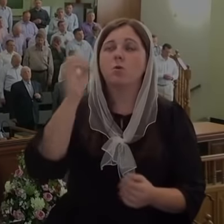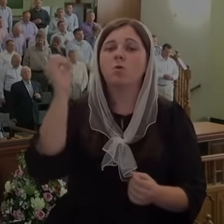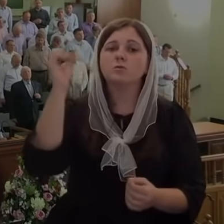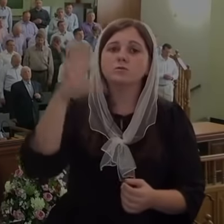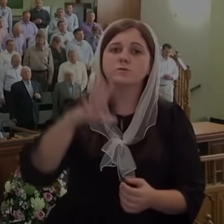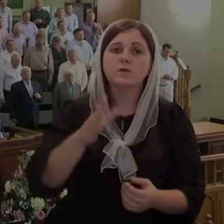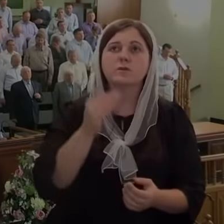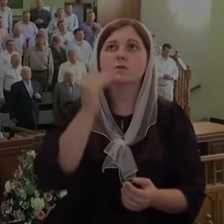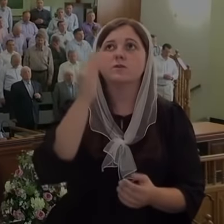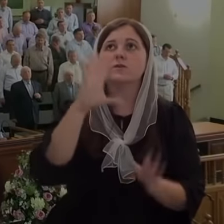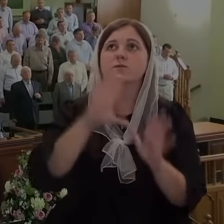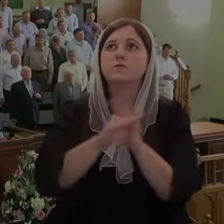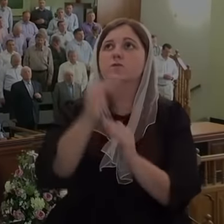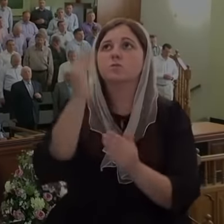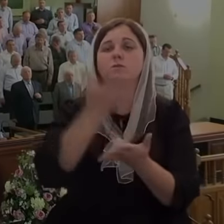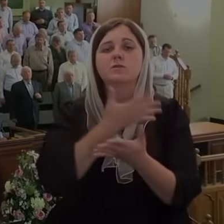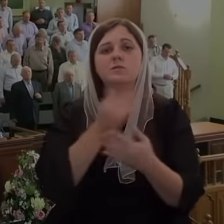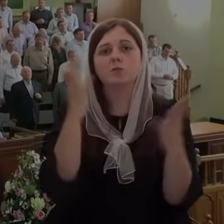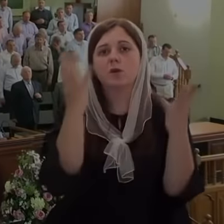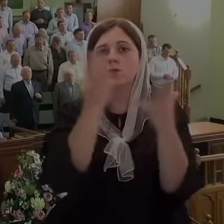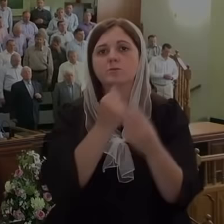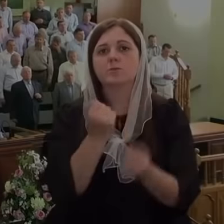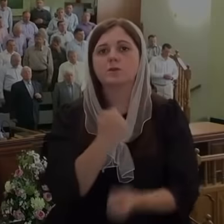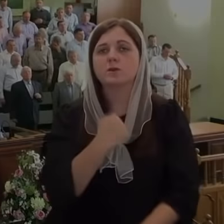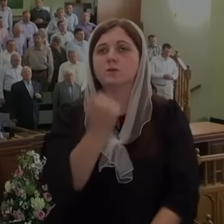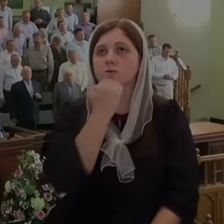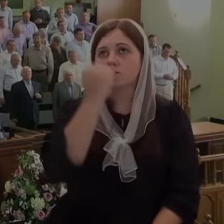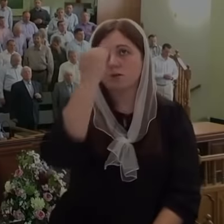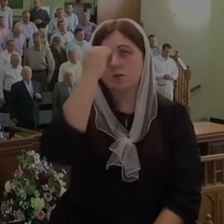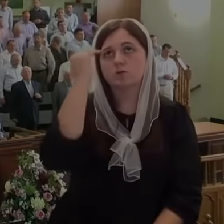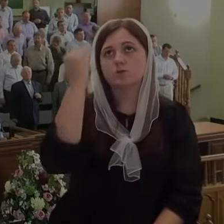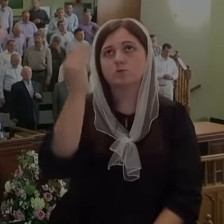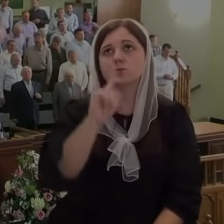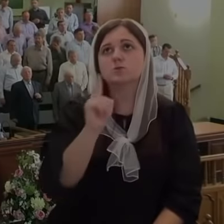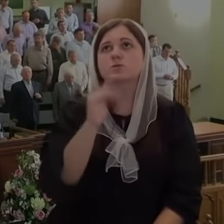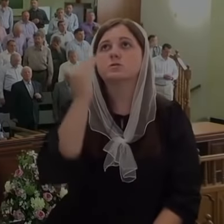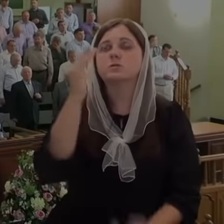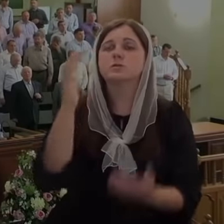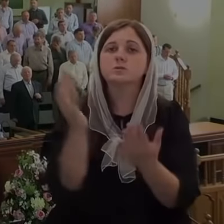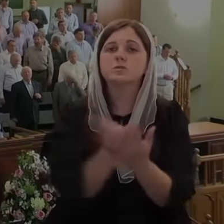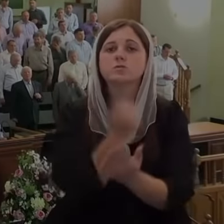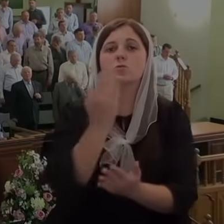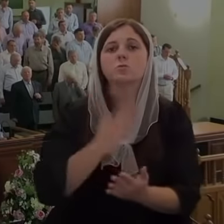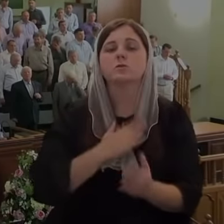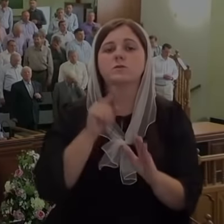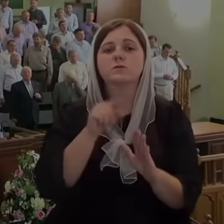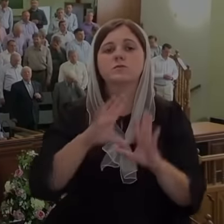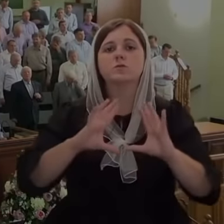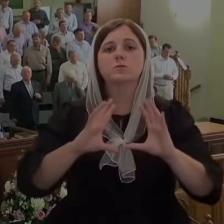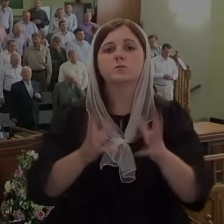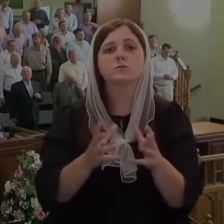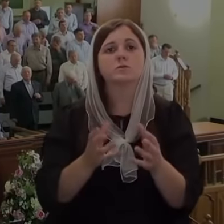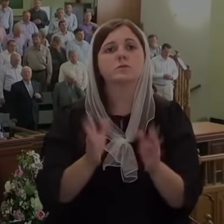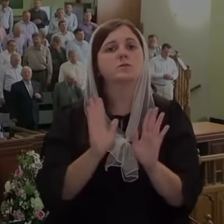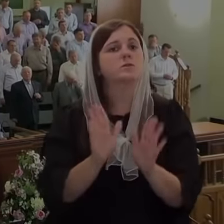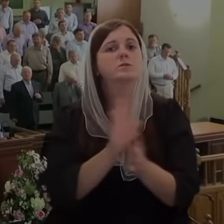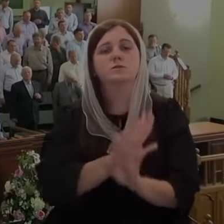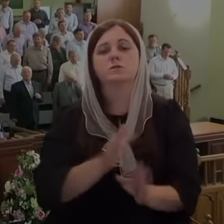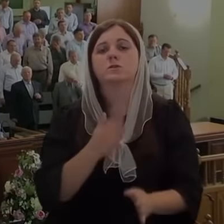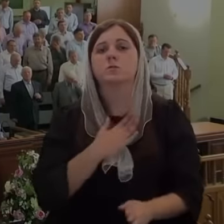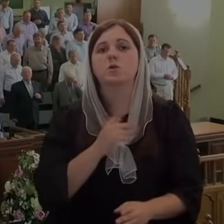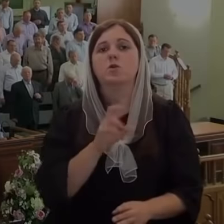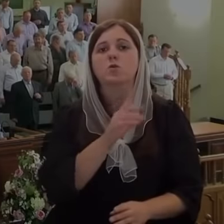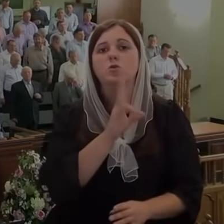никакой тьмы. Отец, я благодарю Тебя, что Ты нашел меня в этом мире. И не только меня, но